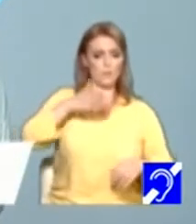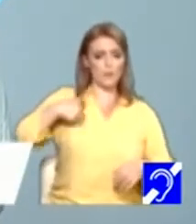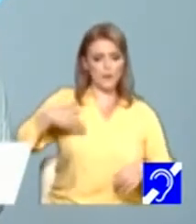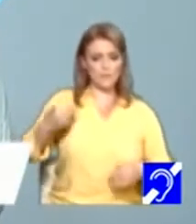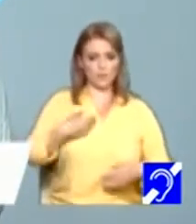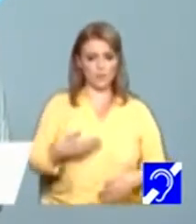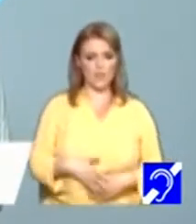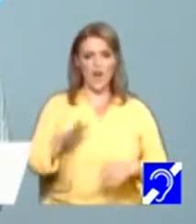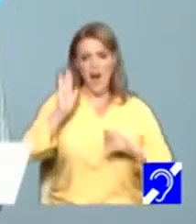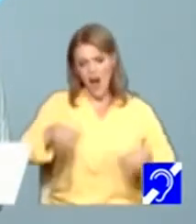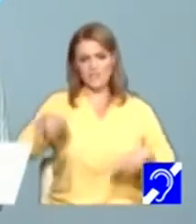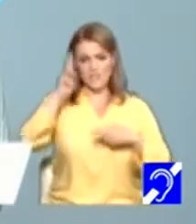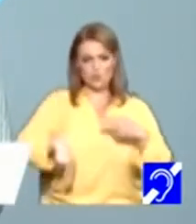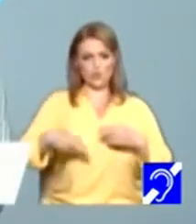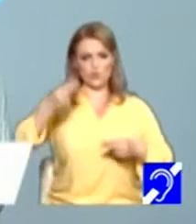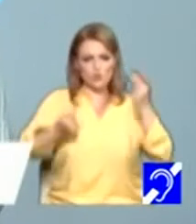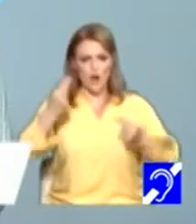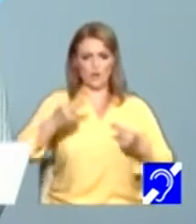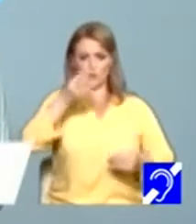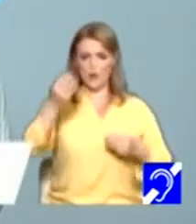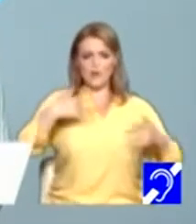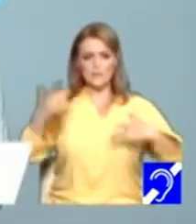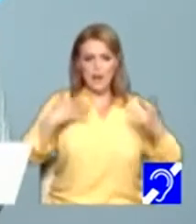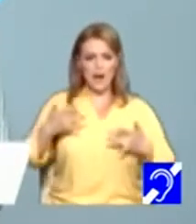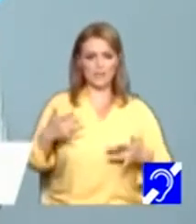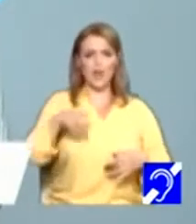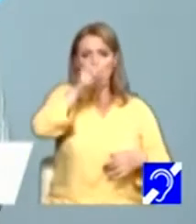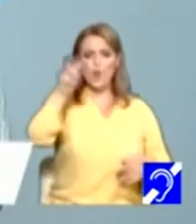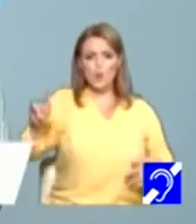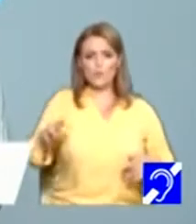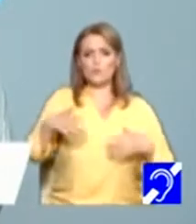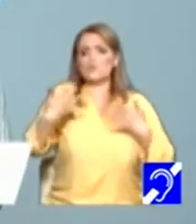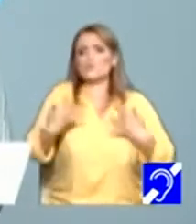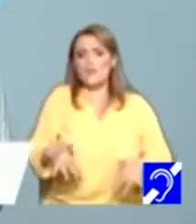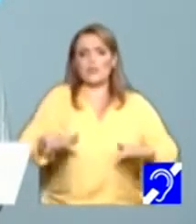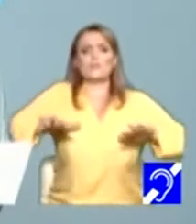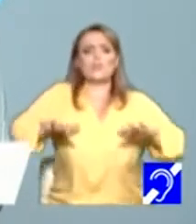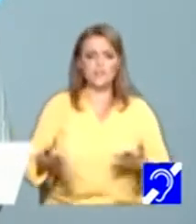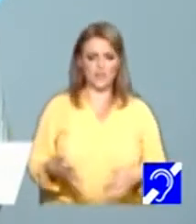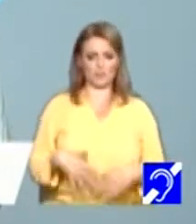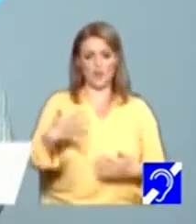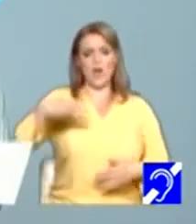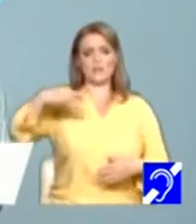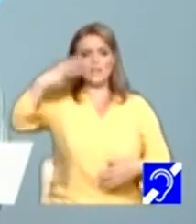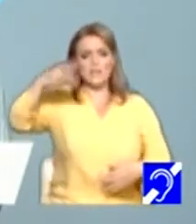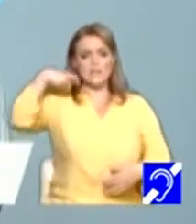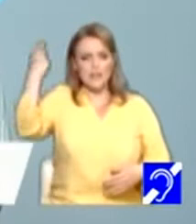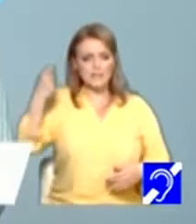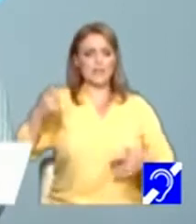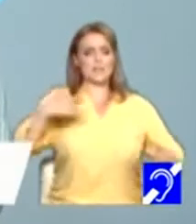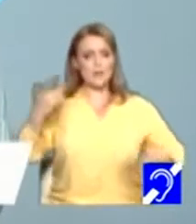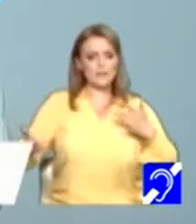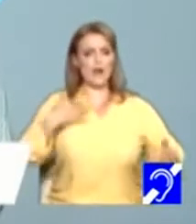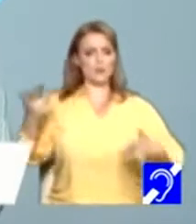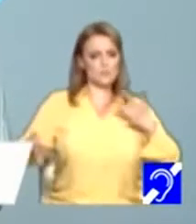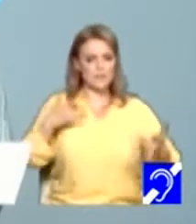în spectacole, că personal, eu ziceam, în politică, pentru că sunt sătulă de spectacole 15 ani de zile. 15 ani de zile v-am